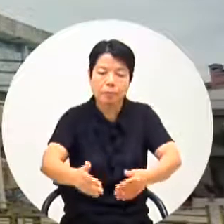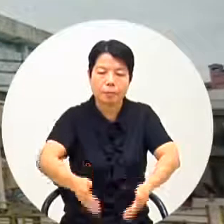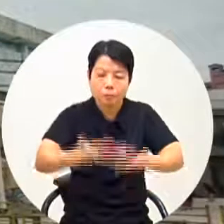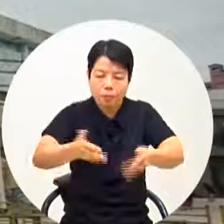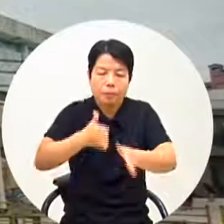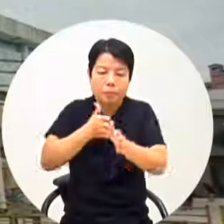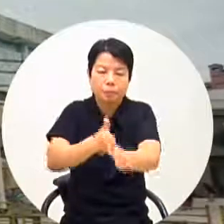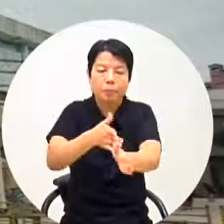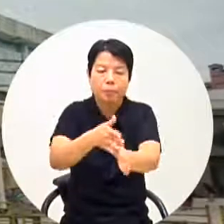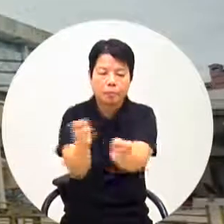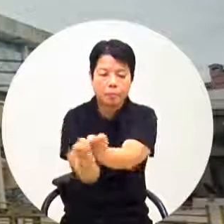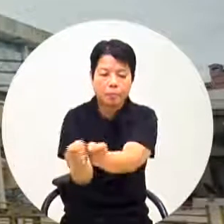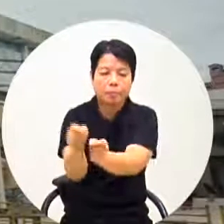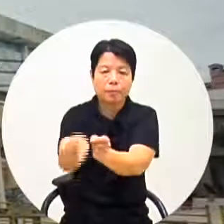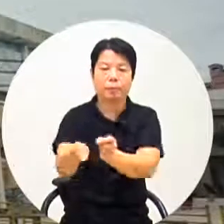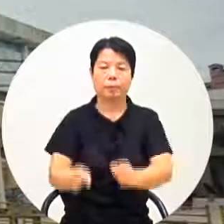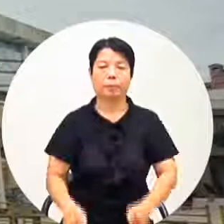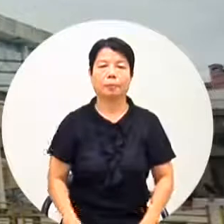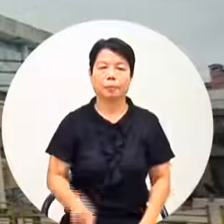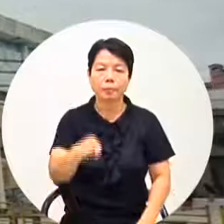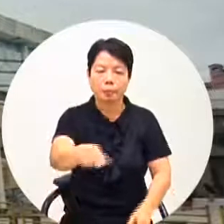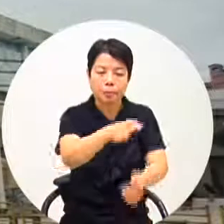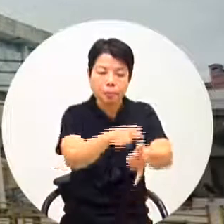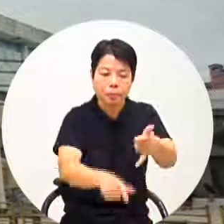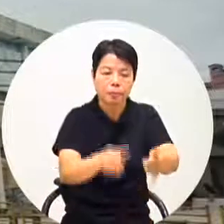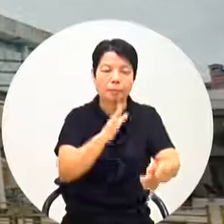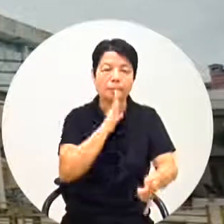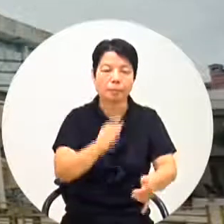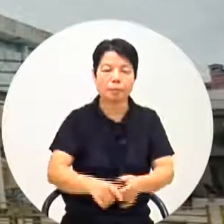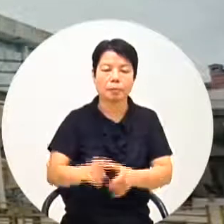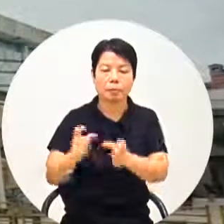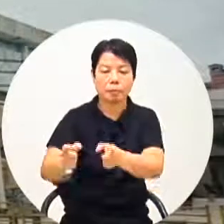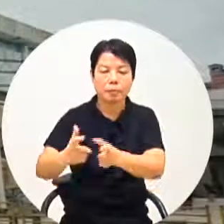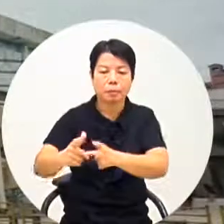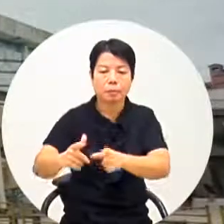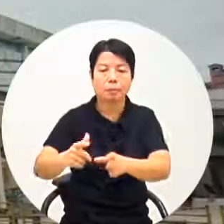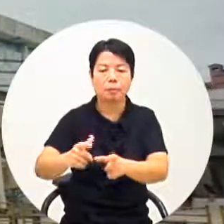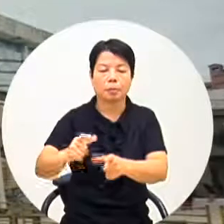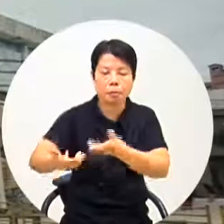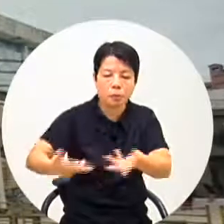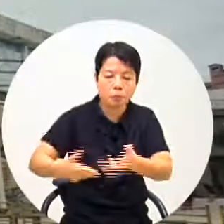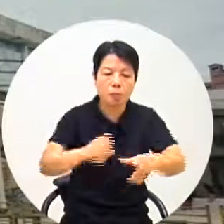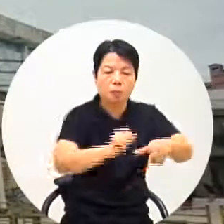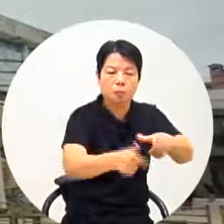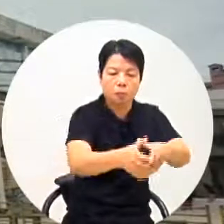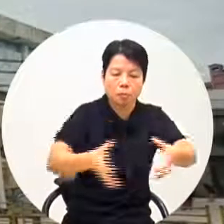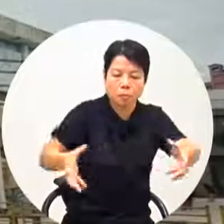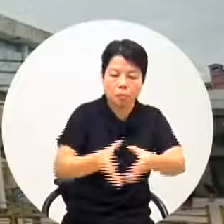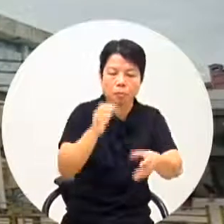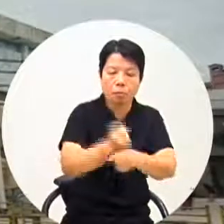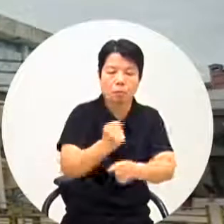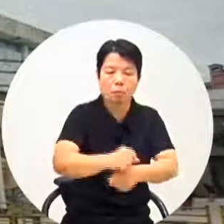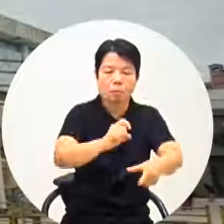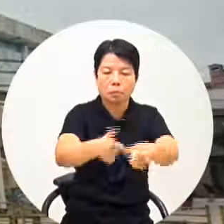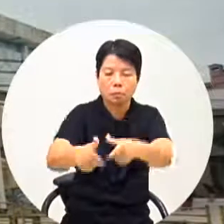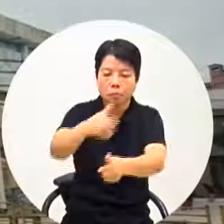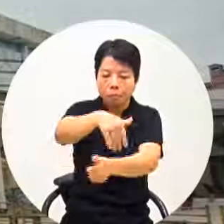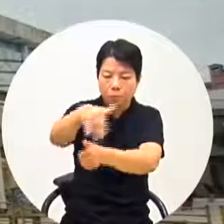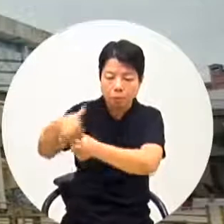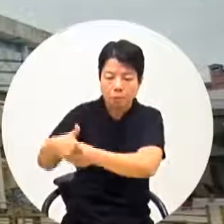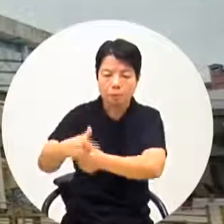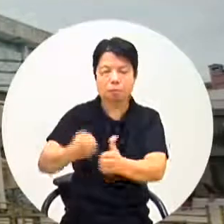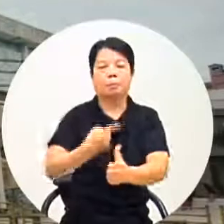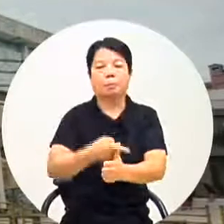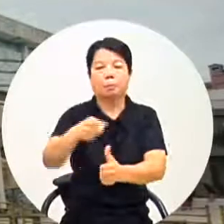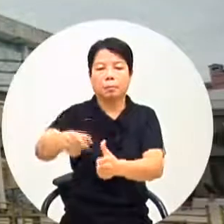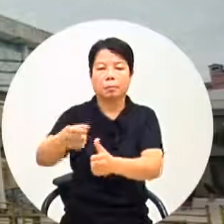那这个案子呢，也是属于我们跟港务公司合组公司之后呢的招商的这个优先的标的。那